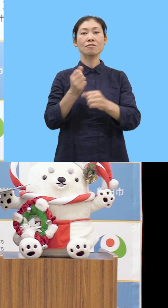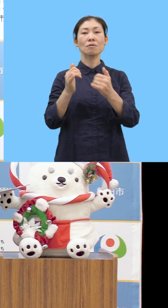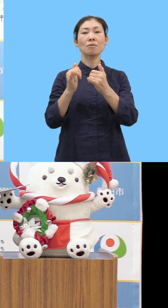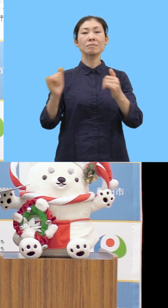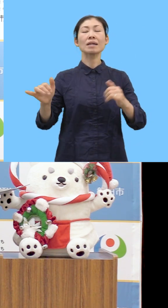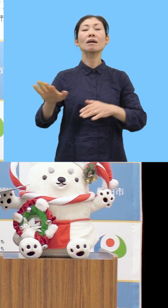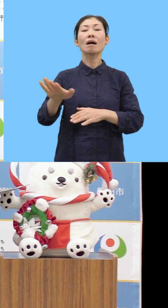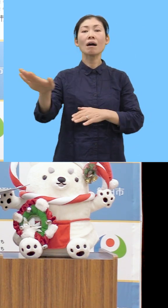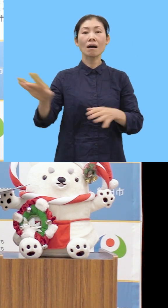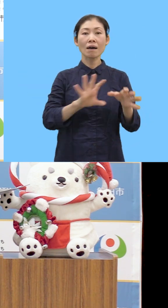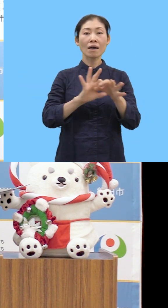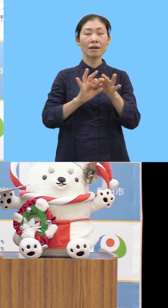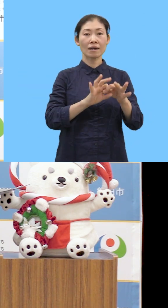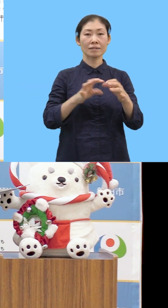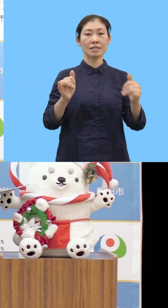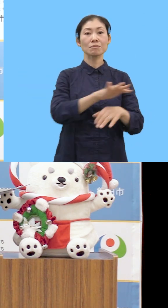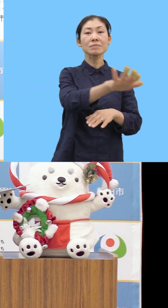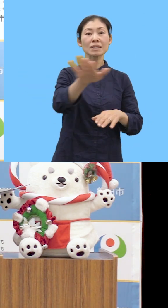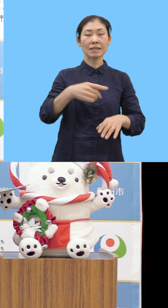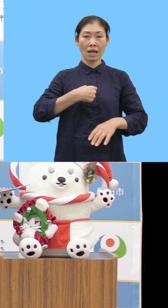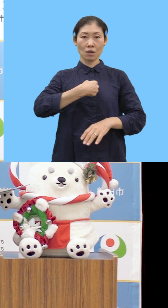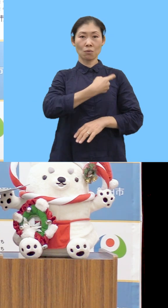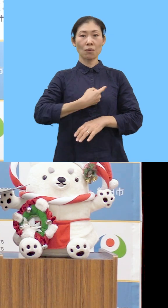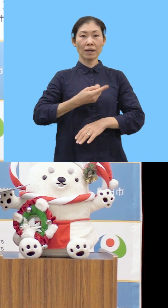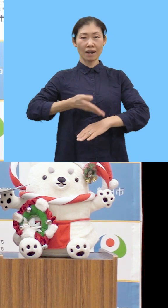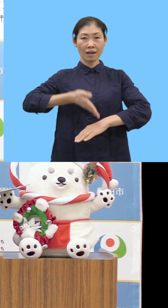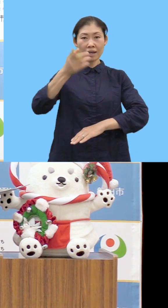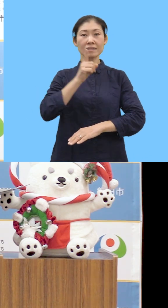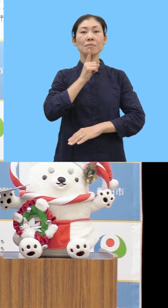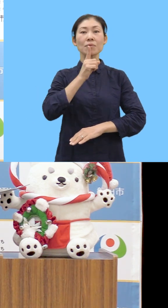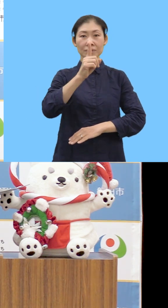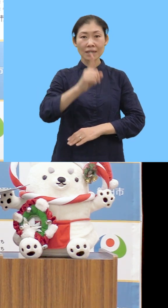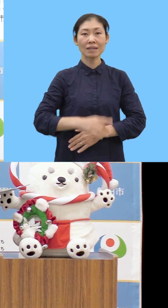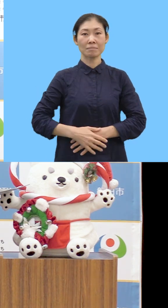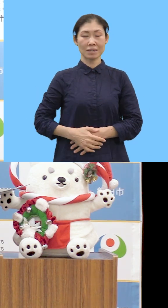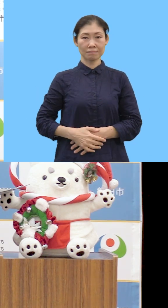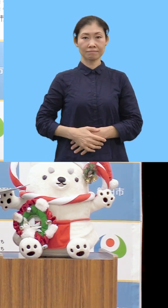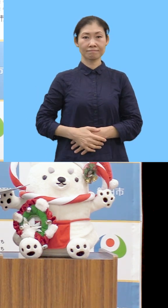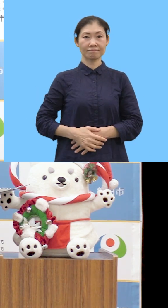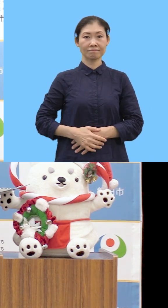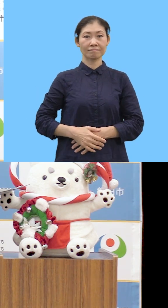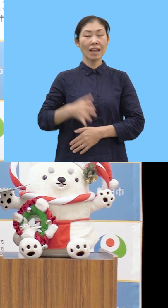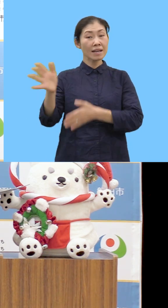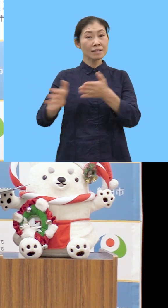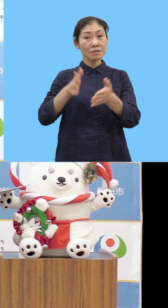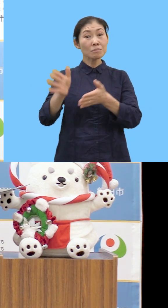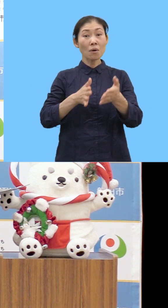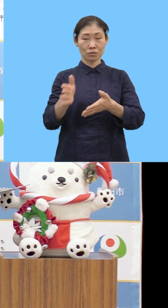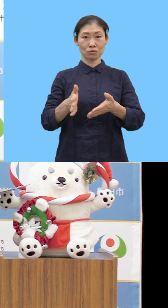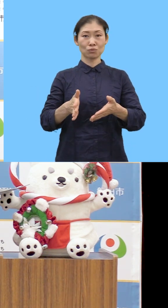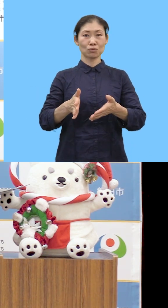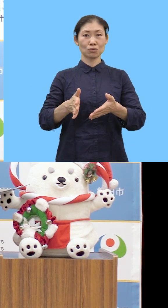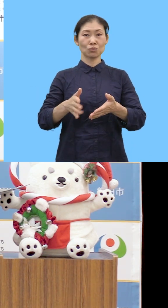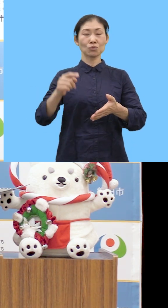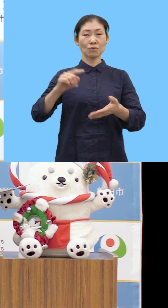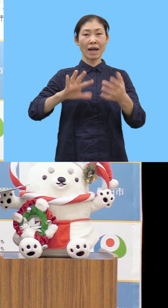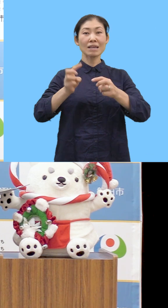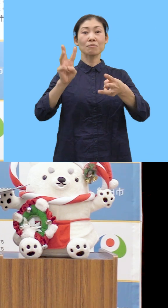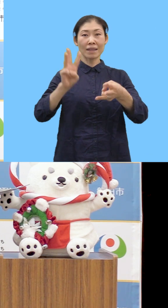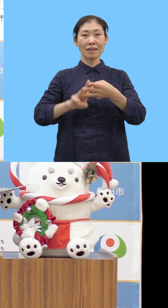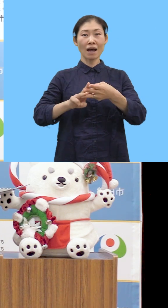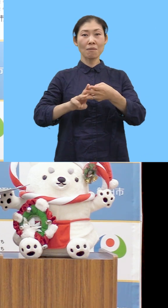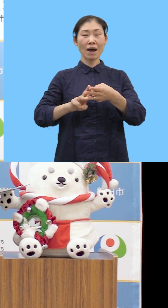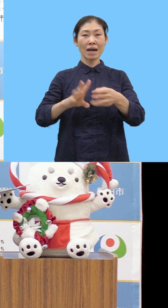の皆様に心から感謝申し上げたいというふうに思います。それからスポーツの話題でいきますと、磐田、直